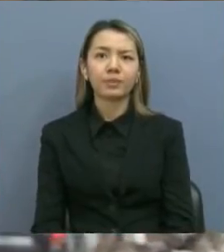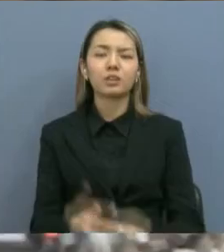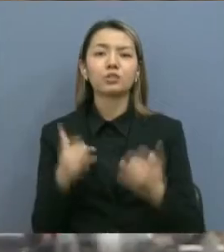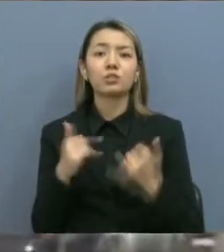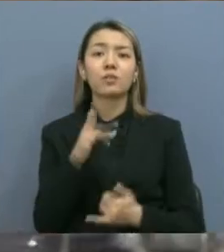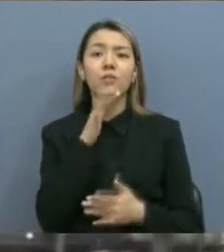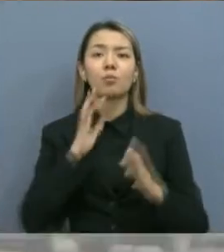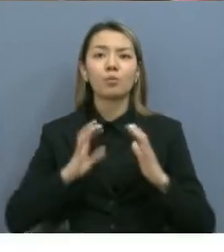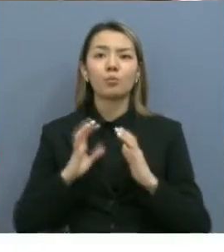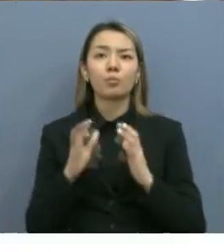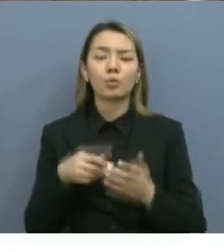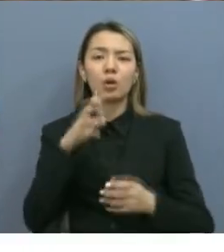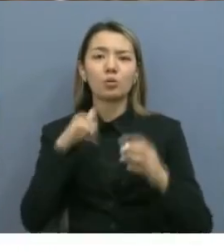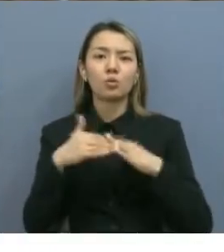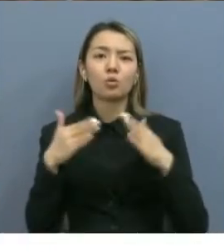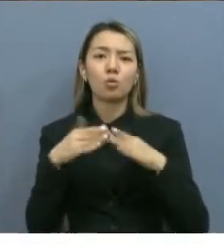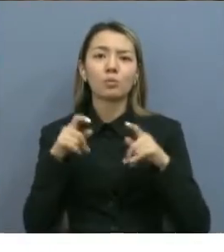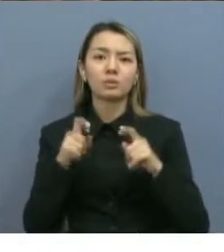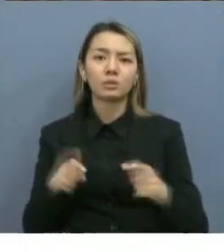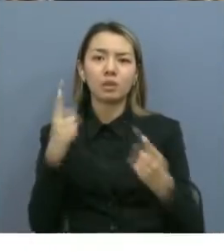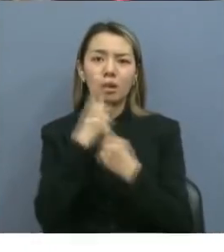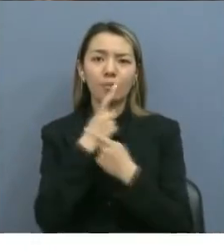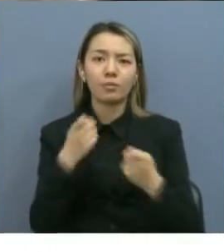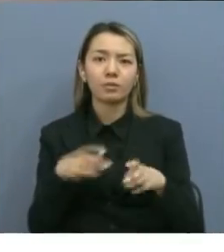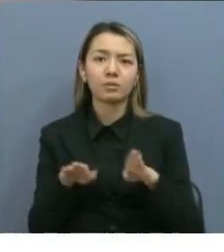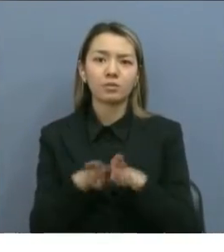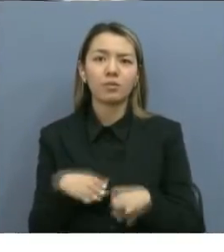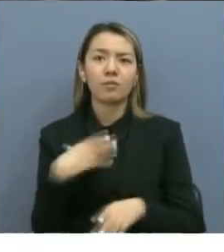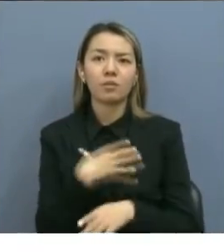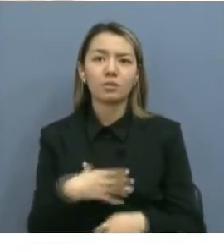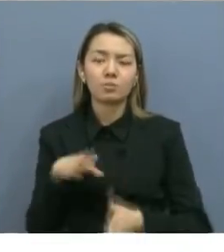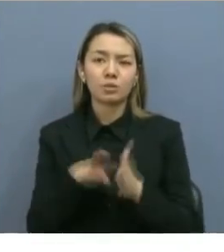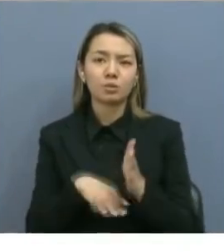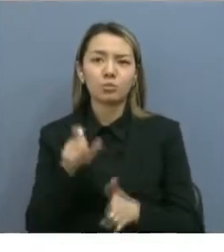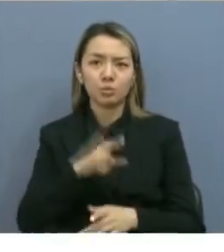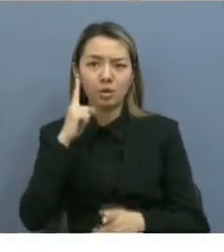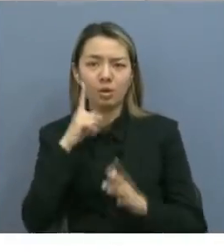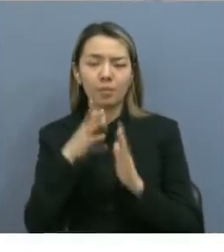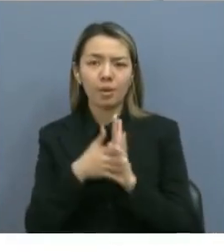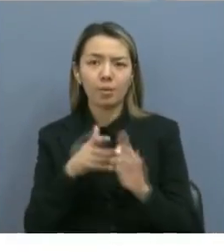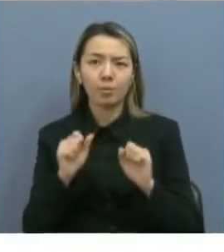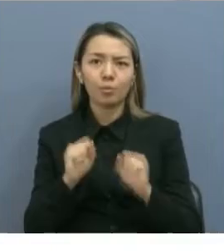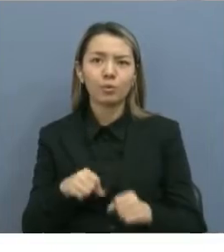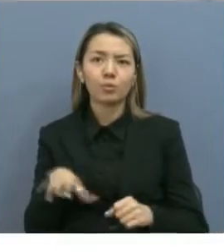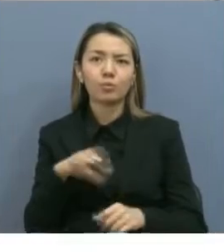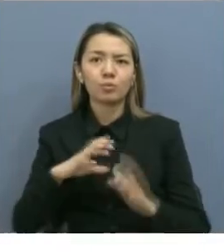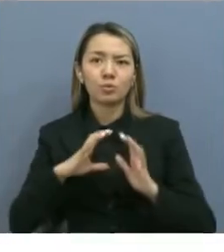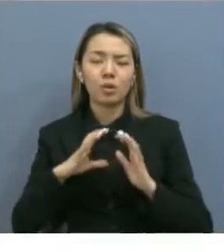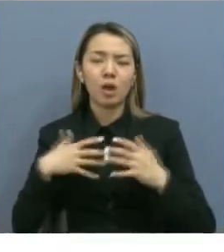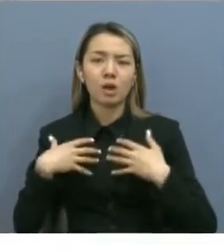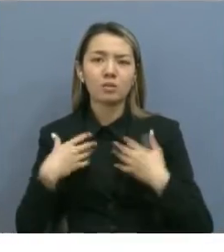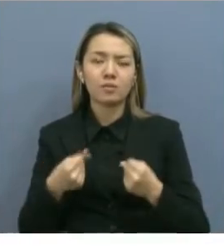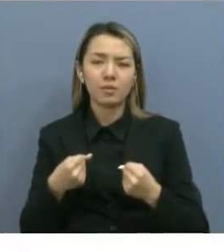Қазіргі кезде әлемде және елімізде үйде болыңыз деген ұран үдеп тұр. Үйде отырудың маңыздылығын қарапайым ғана мысалмен түсіндіріп көрелік. Дүниежүзілік денсаулық сақтау